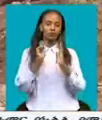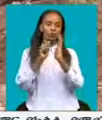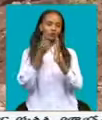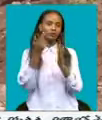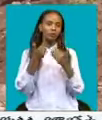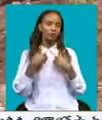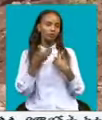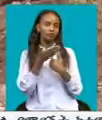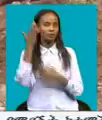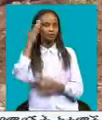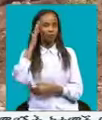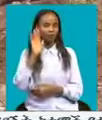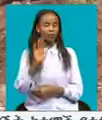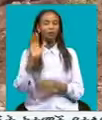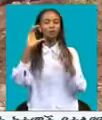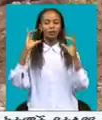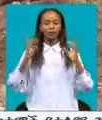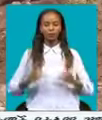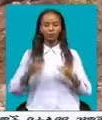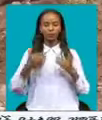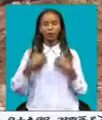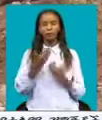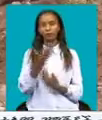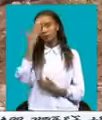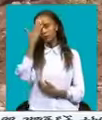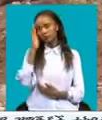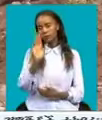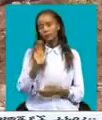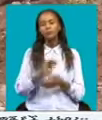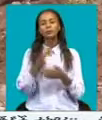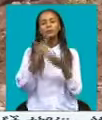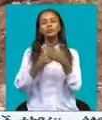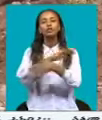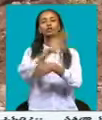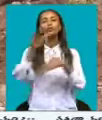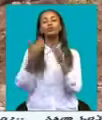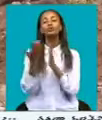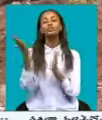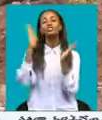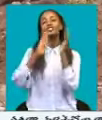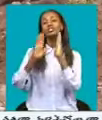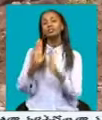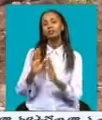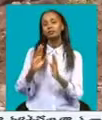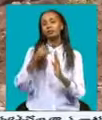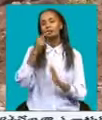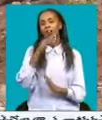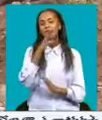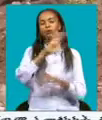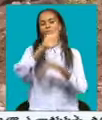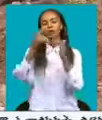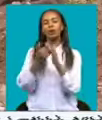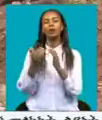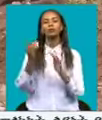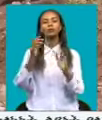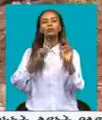ያለው ነገር ይታወቃል። ከክረምቱ ጋር ያለው ነገር ይታወቃል። ይሄ ሁሉ ችግር ነው ሳይል መላው